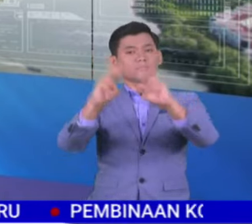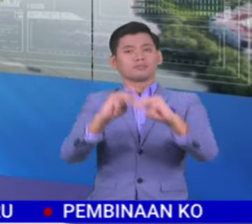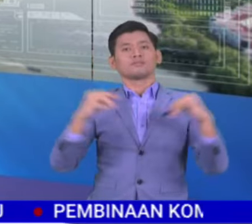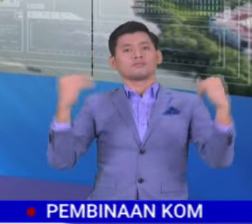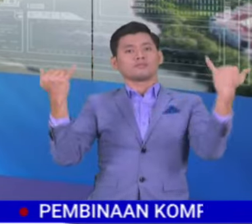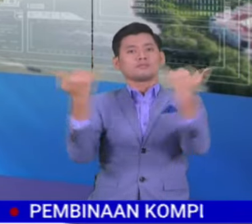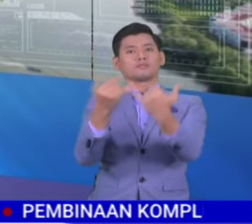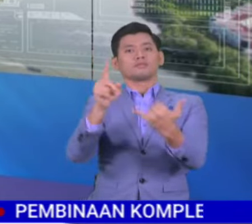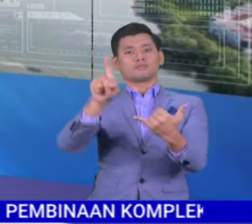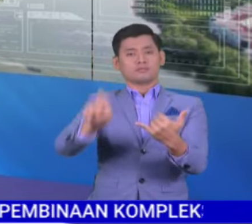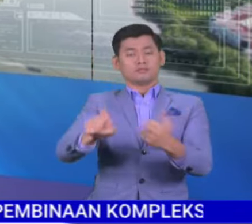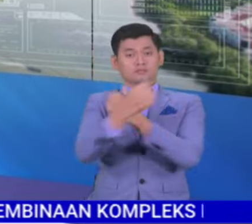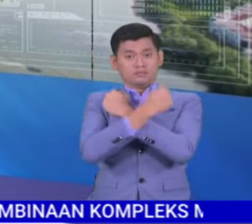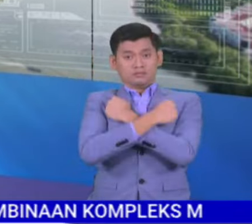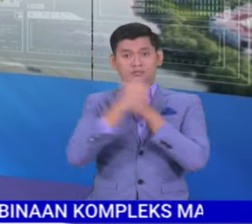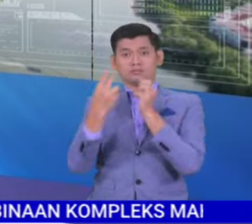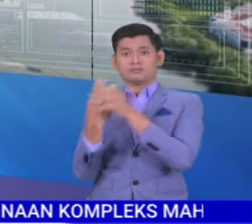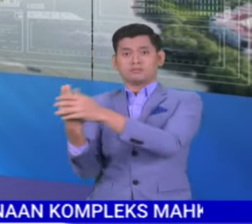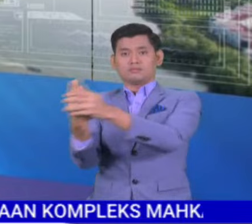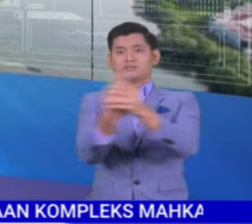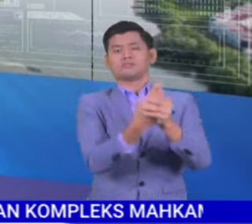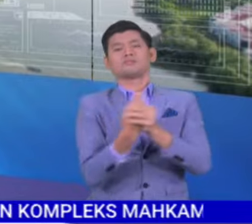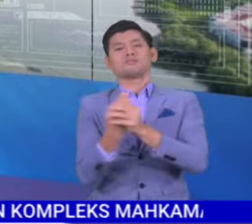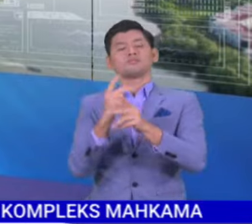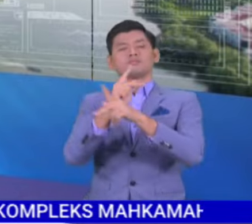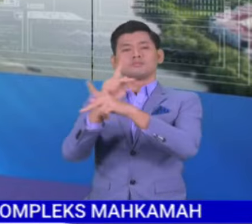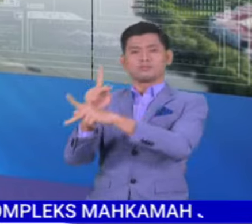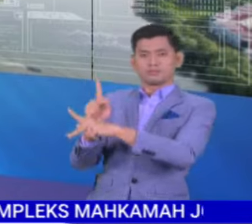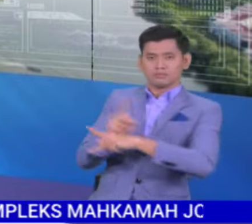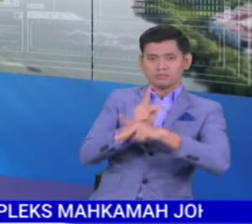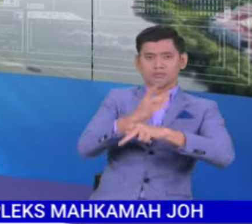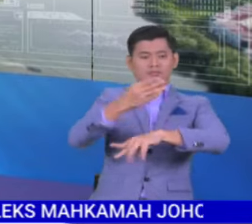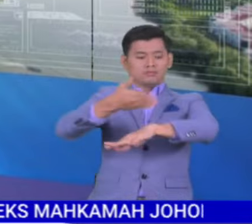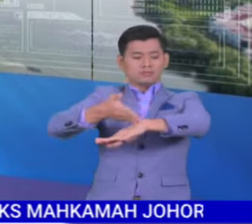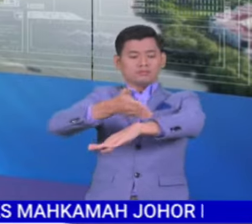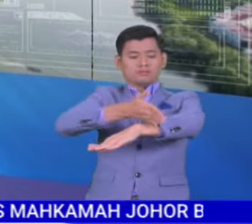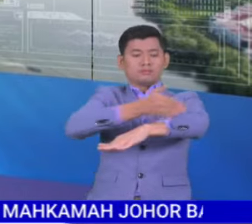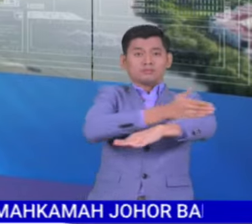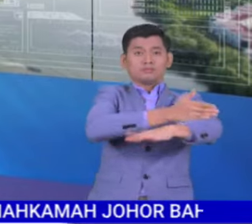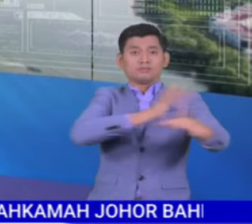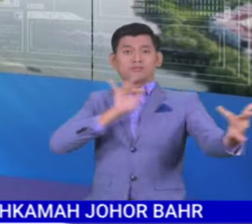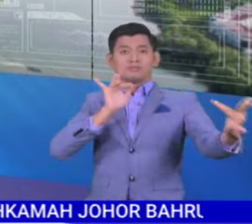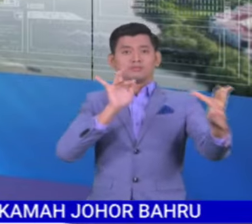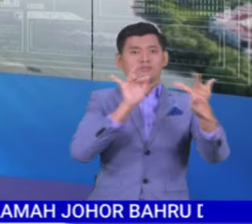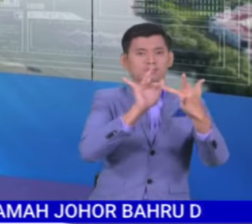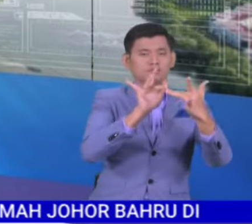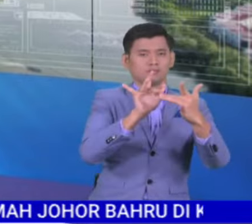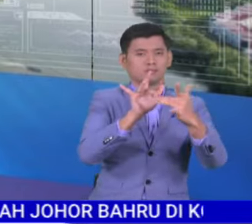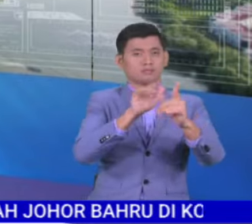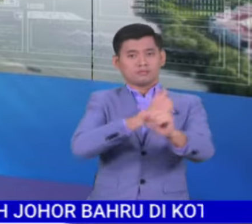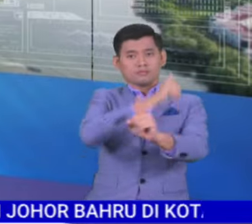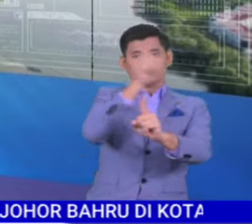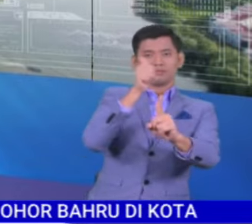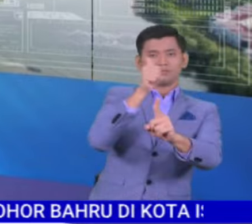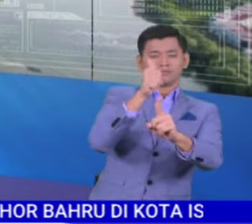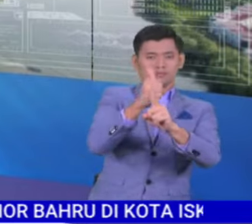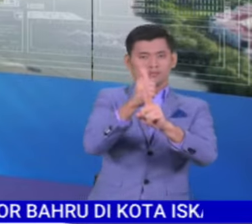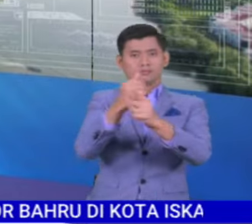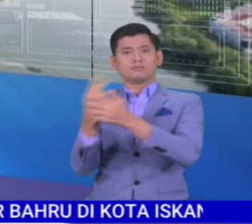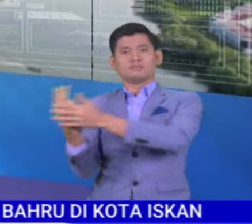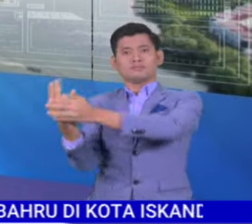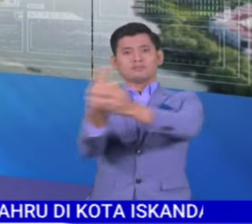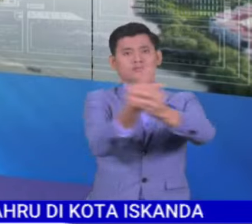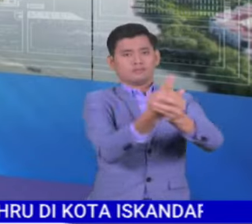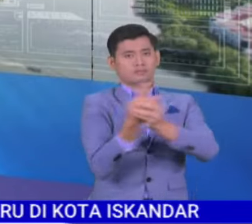dan perpaduan serta memelihara mengkala dan meningkatkan Perhubungan kaum ke arah perpaduan nasional yang sedia